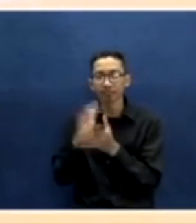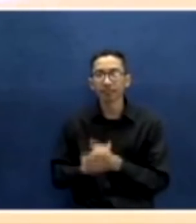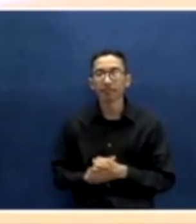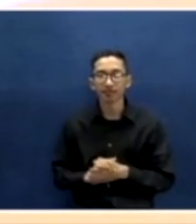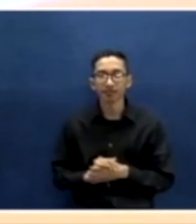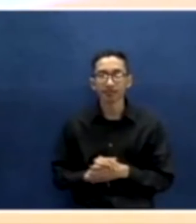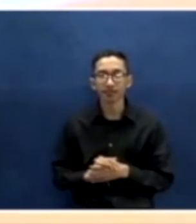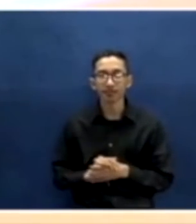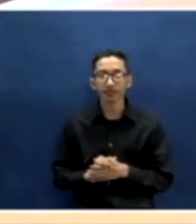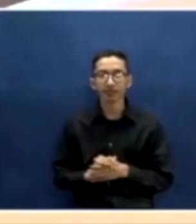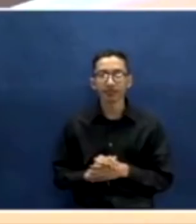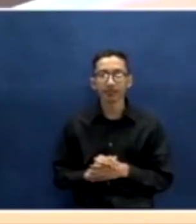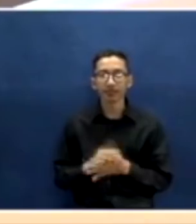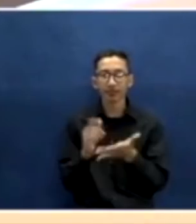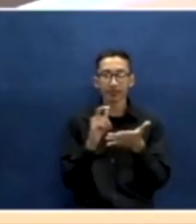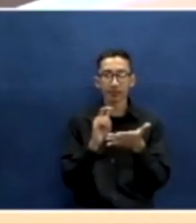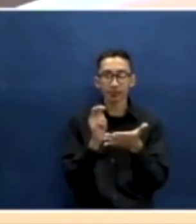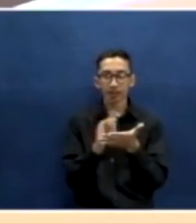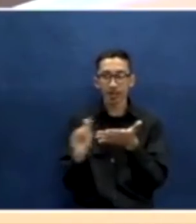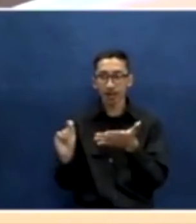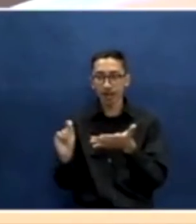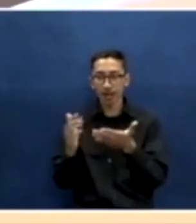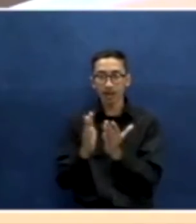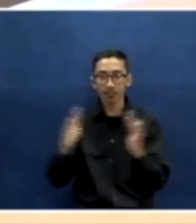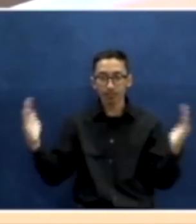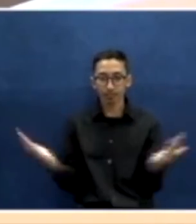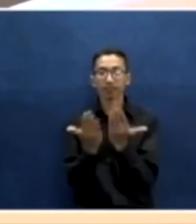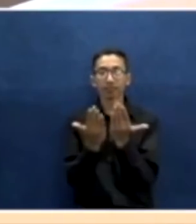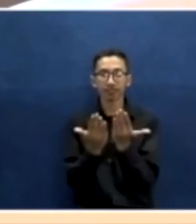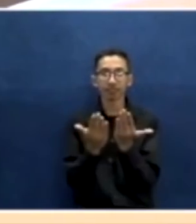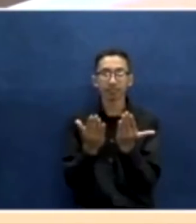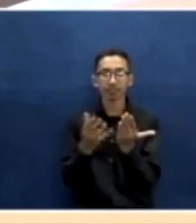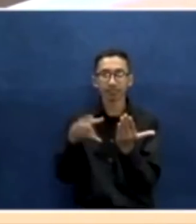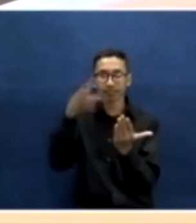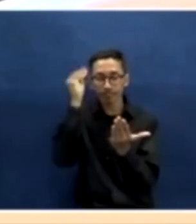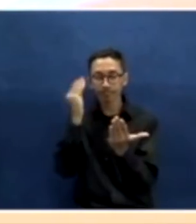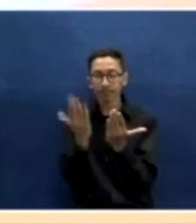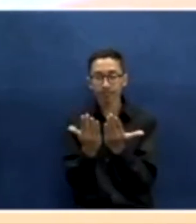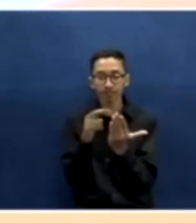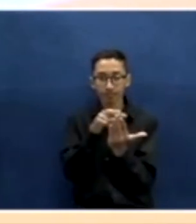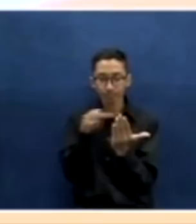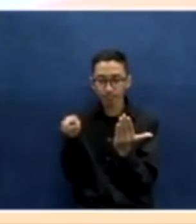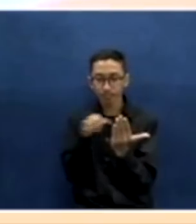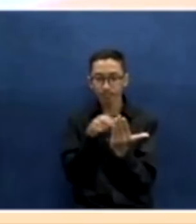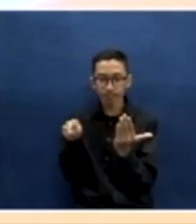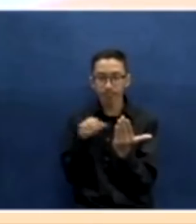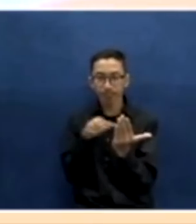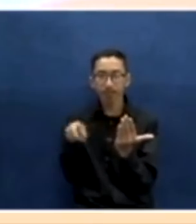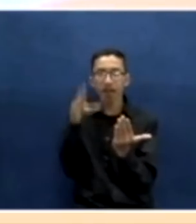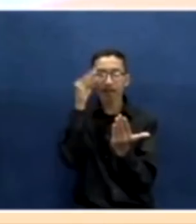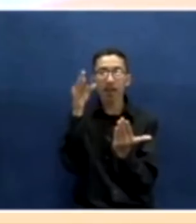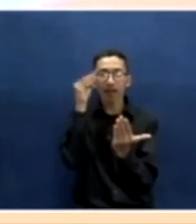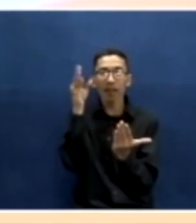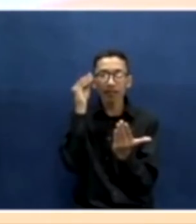Kenapa ke lirik dikit hafal kalau kita ke lirik Sampai lirik betul-betul kapal-kapal